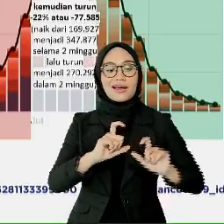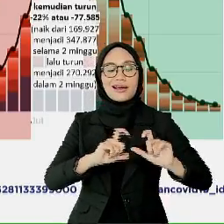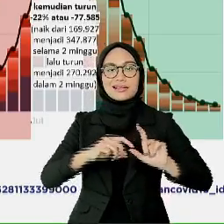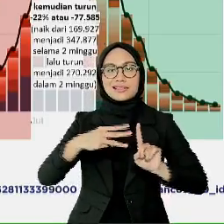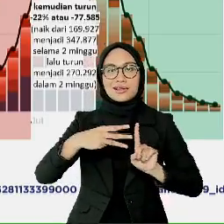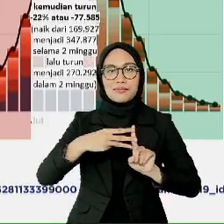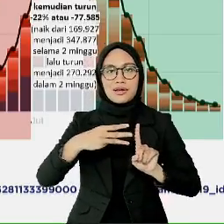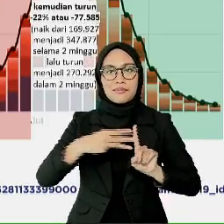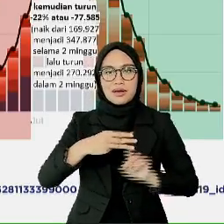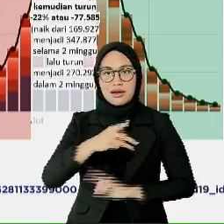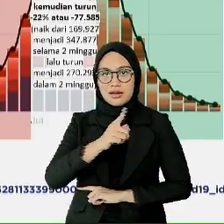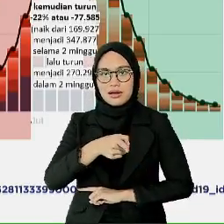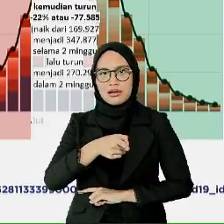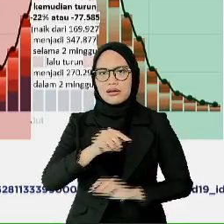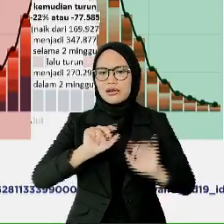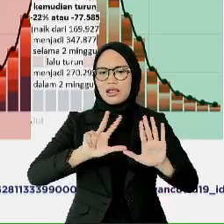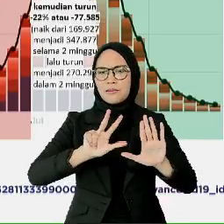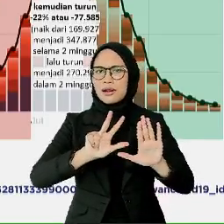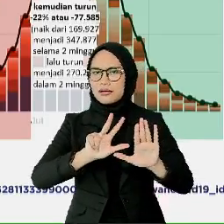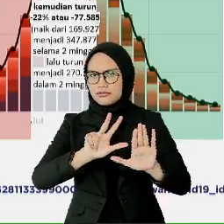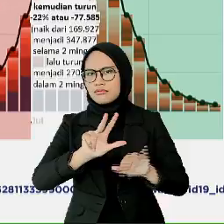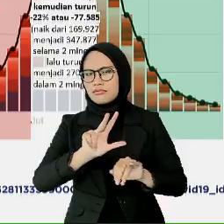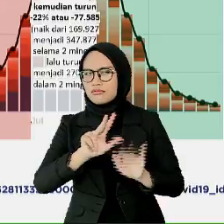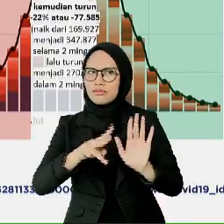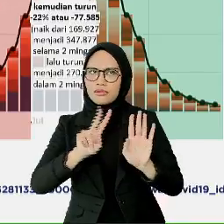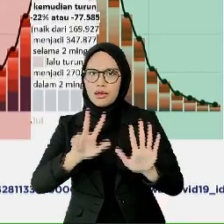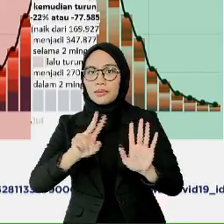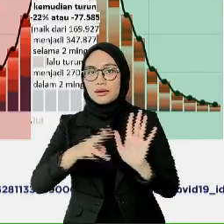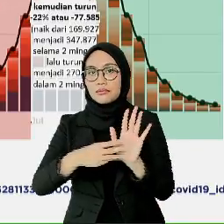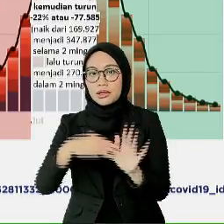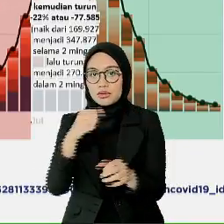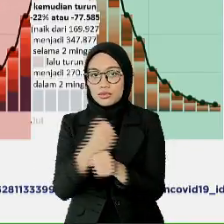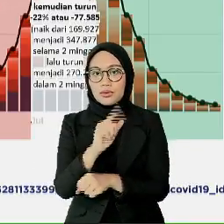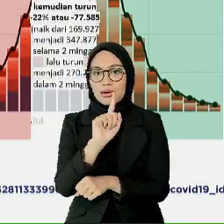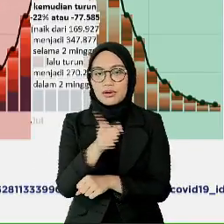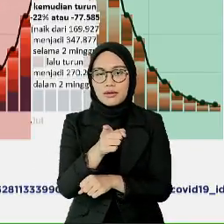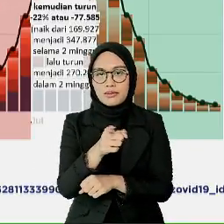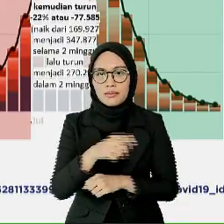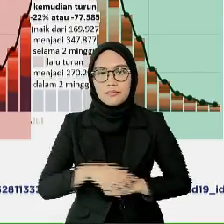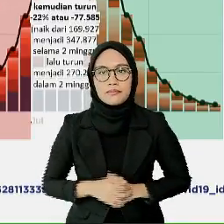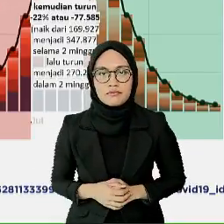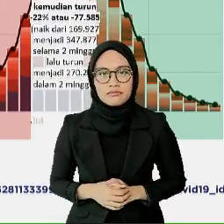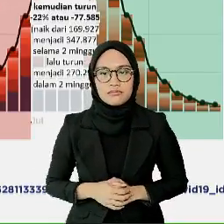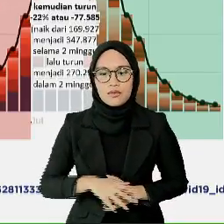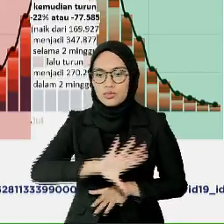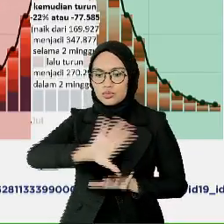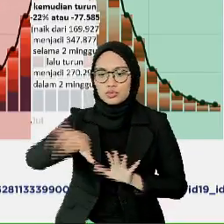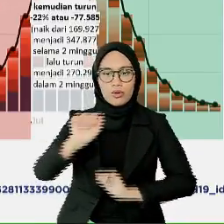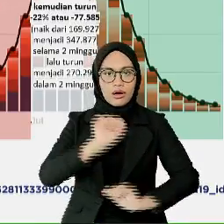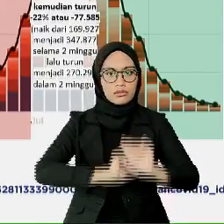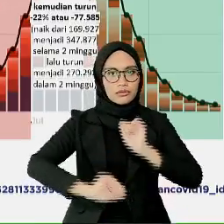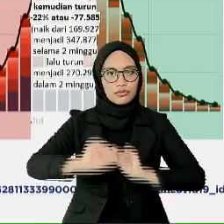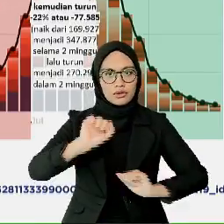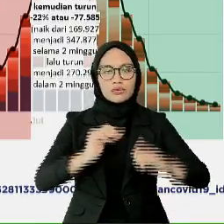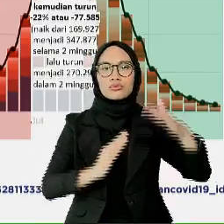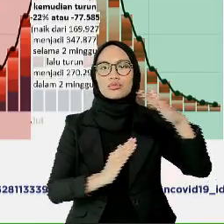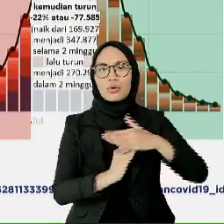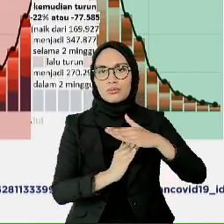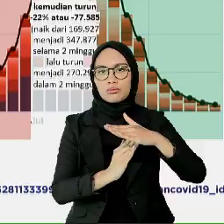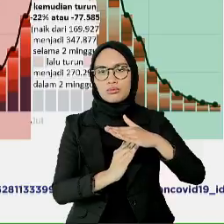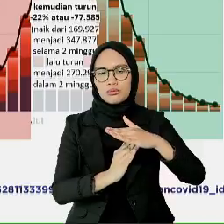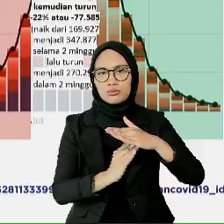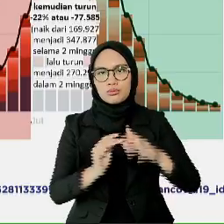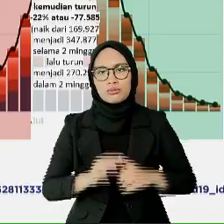atau PSBB selama 8 minggu. Mayoritas aktivitas masyarakat ditiadakan kecuali